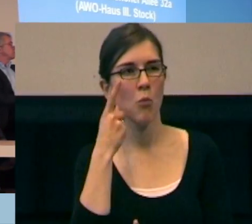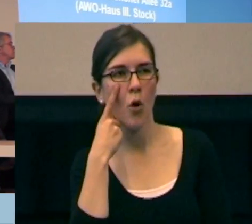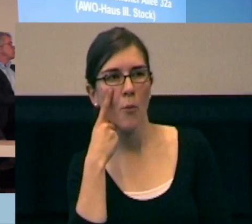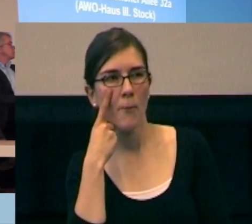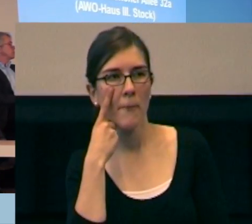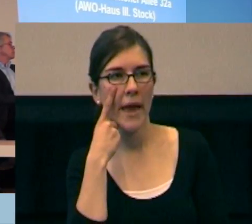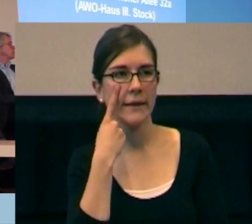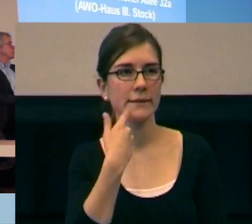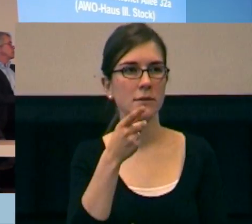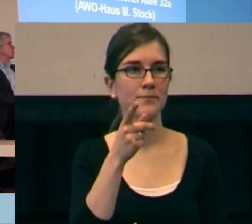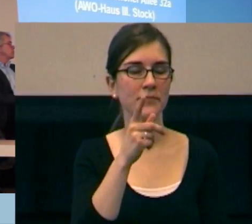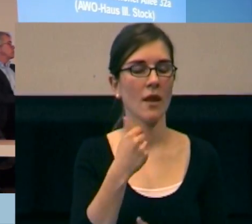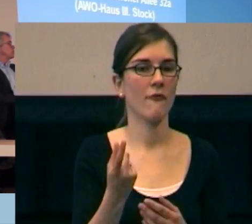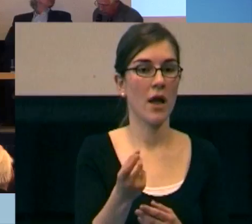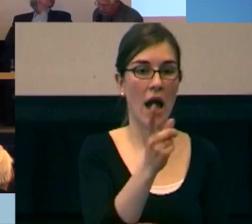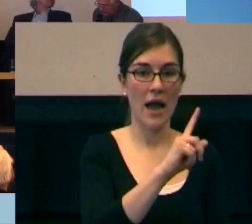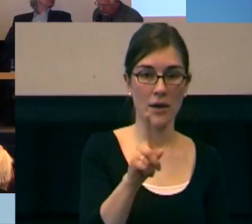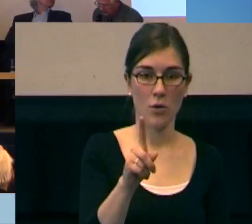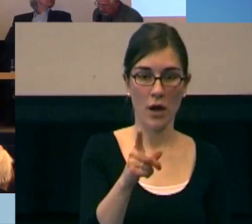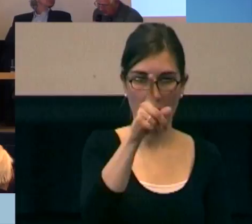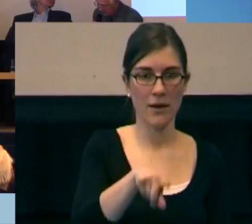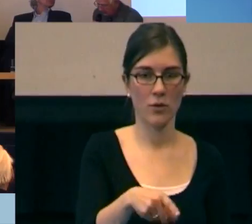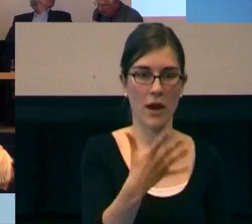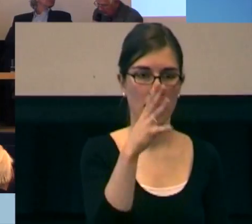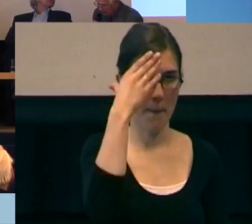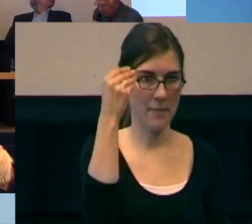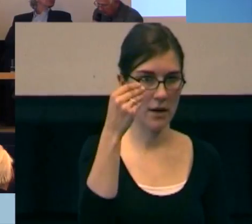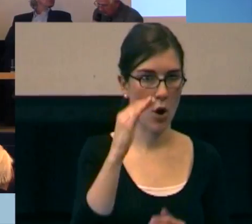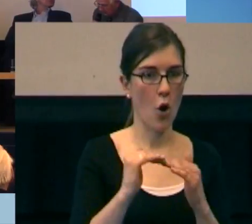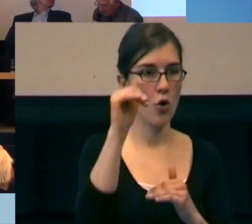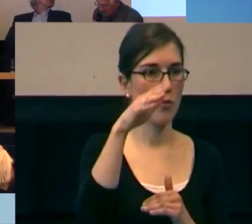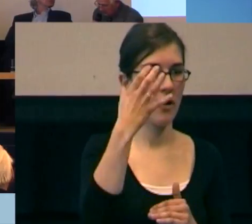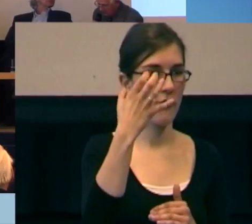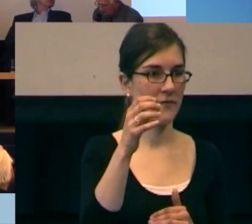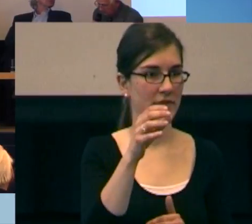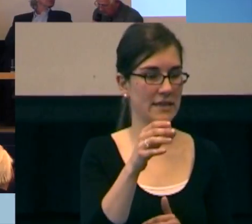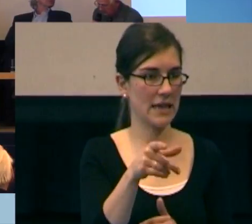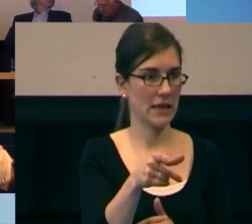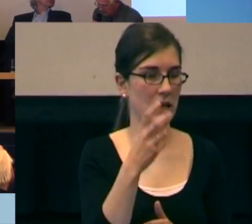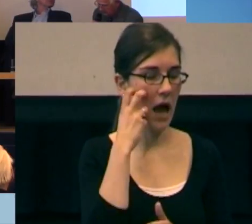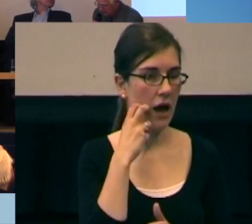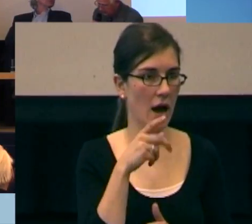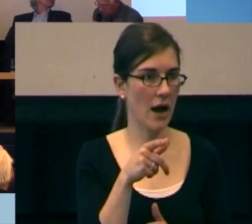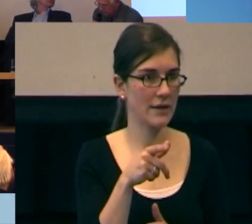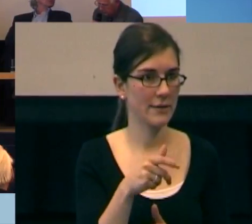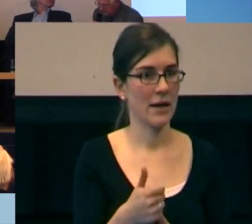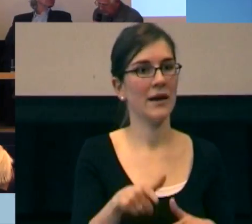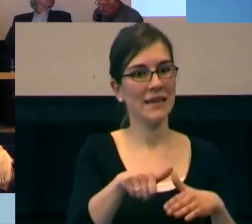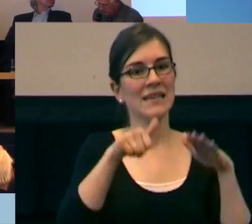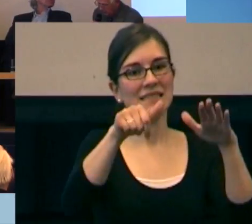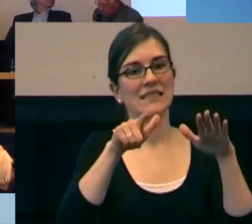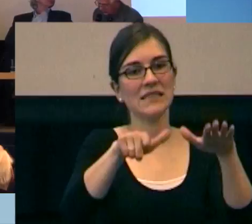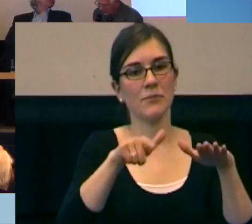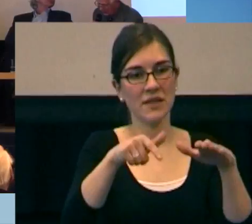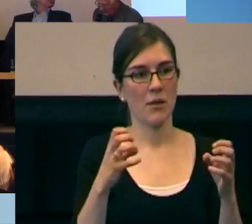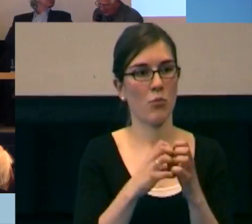werden von 100 Männern über 50 Jahren etwa 17 ein Prostatakarzinom entwickeln